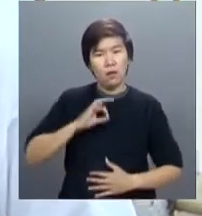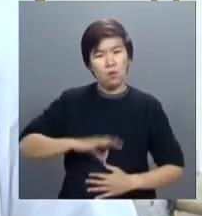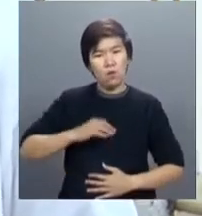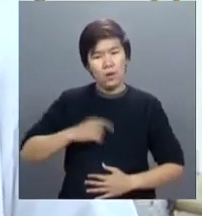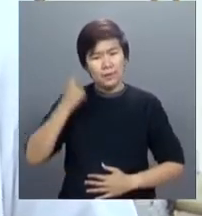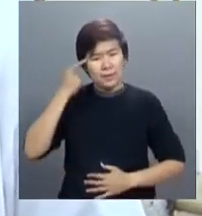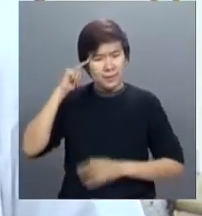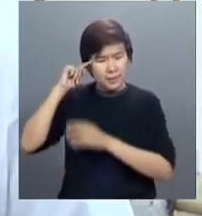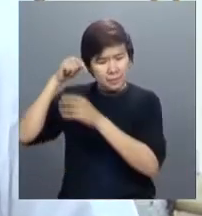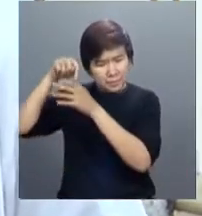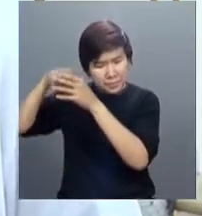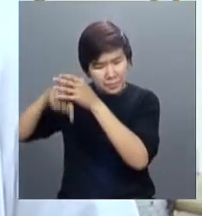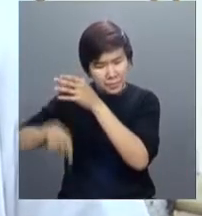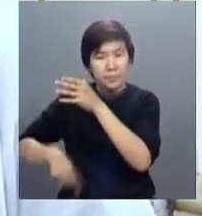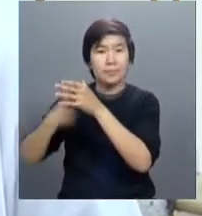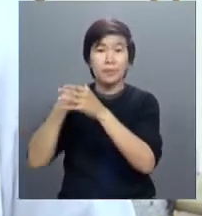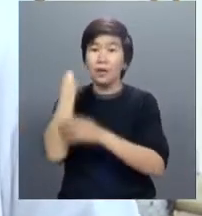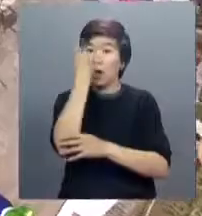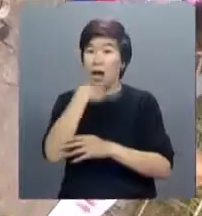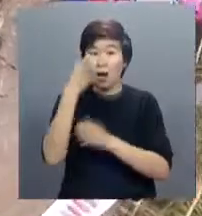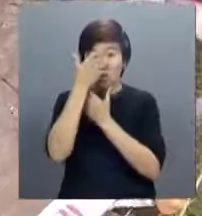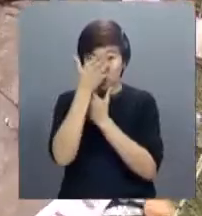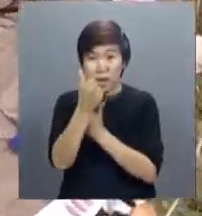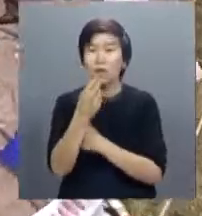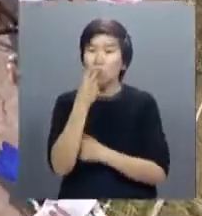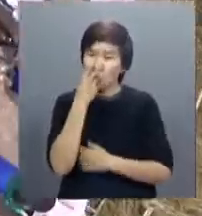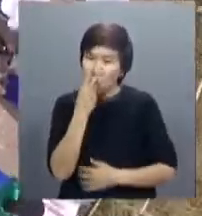งี้ยซึ่งมันก็ต้องรอคนที่สนใจเรื่องนี้มาพบ